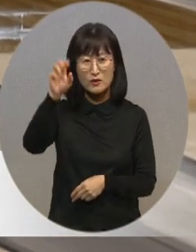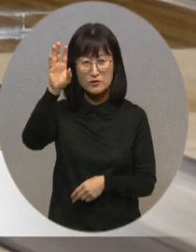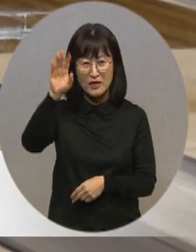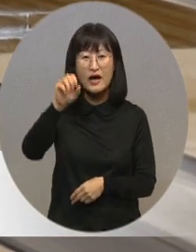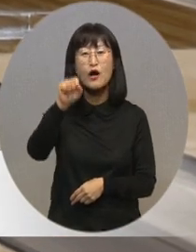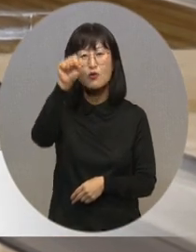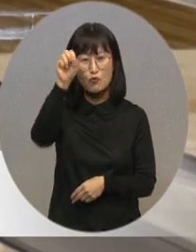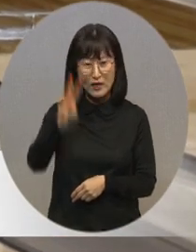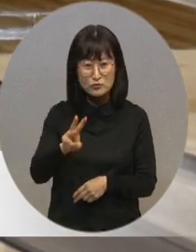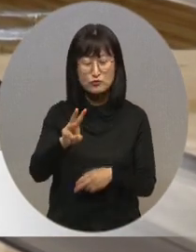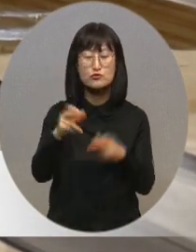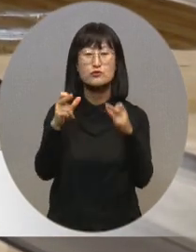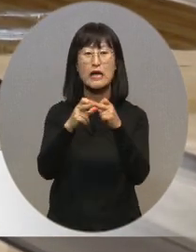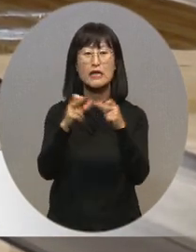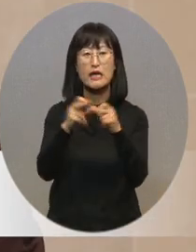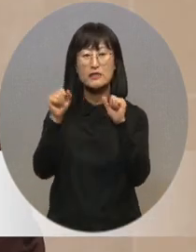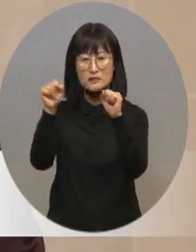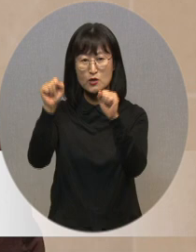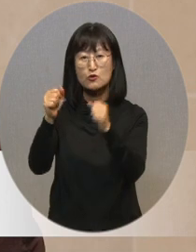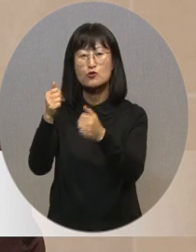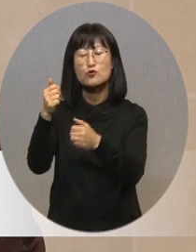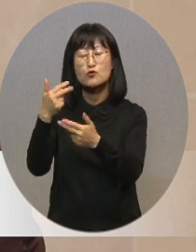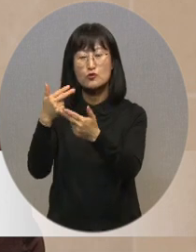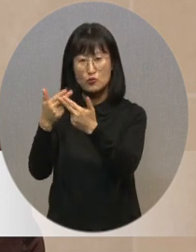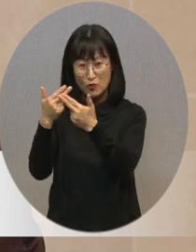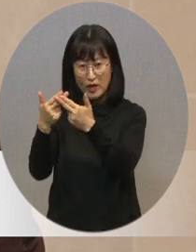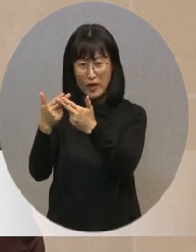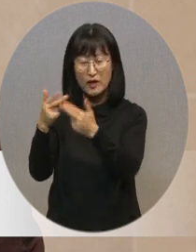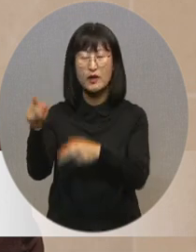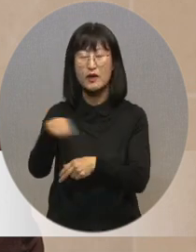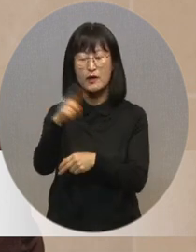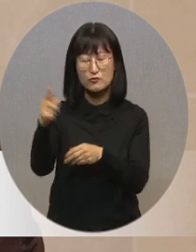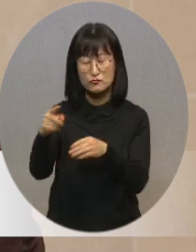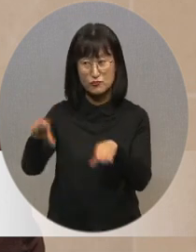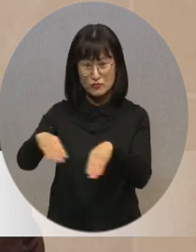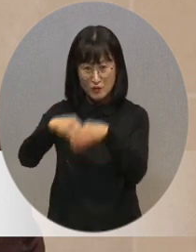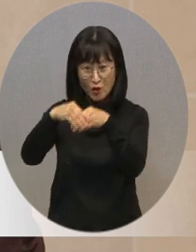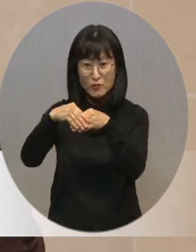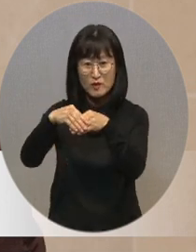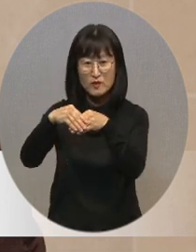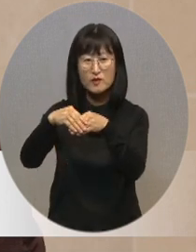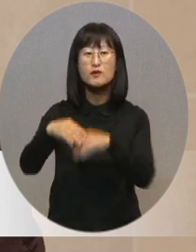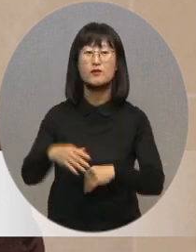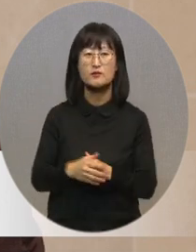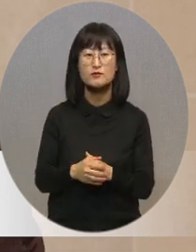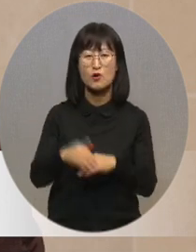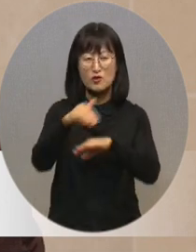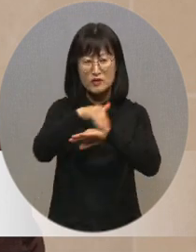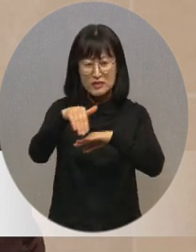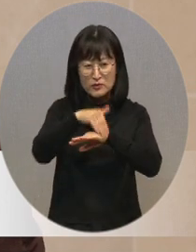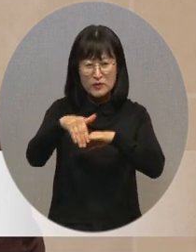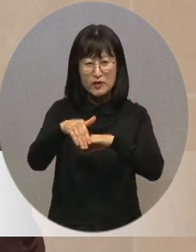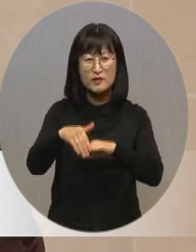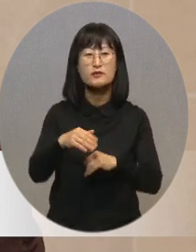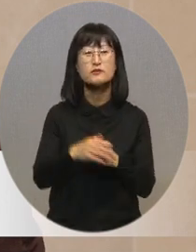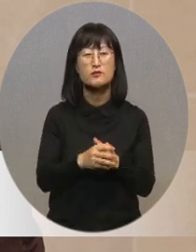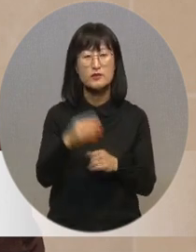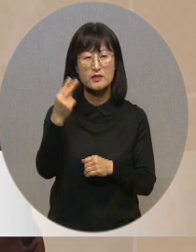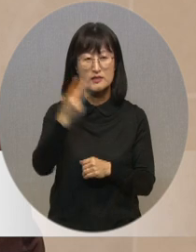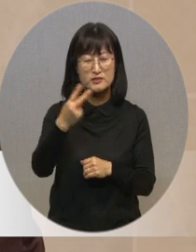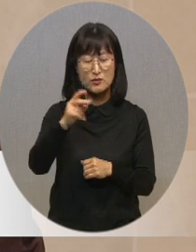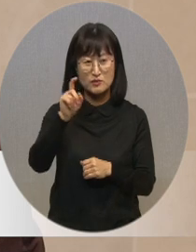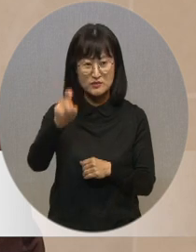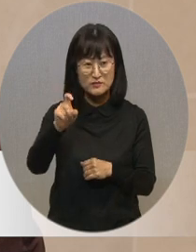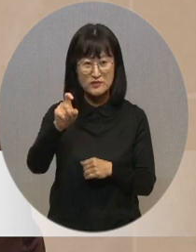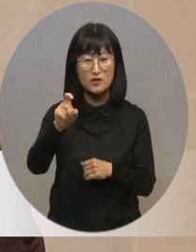광주 장애인 체육회하고 협의를 해서 처음으로 기획해서 2010년도에 제1회